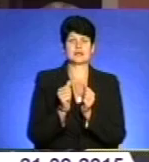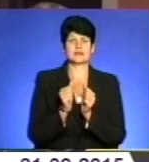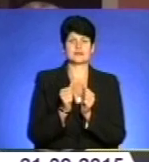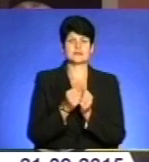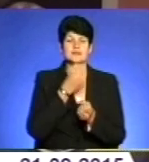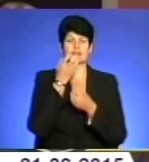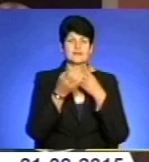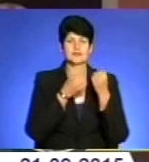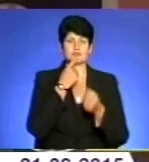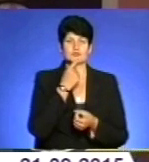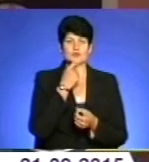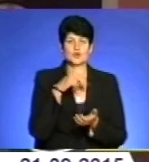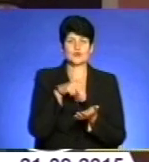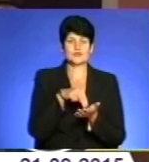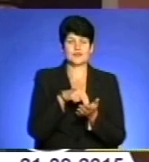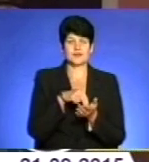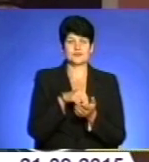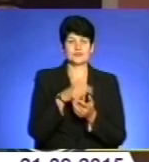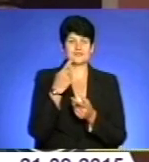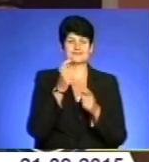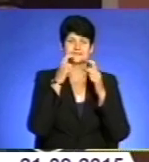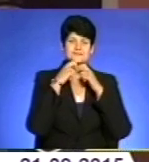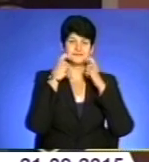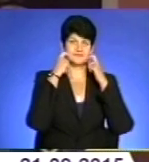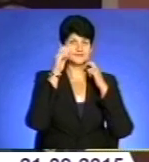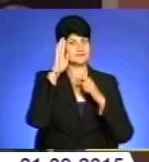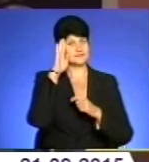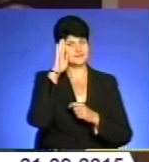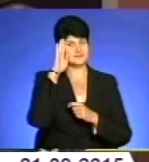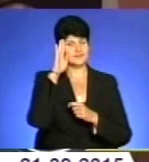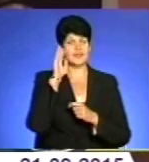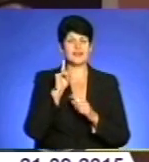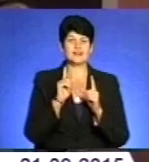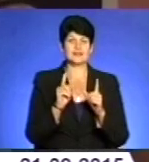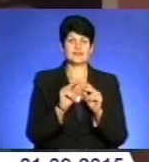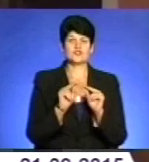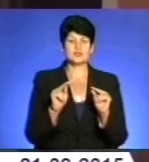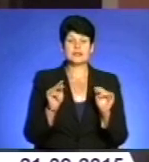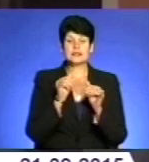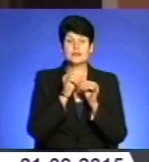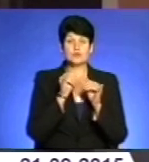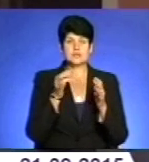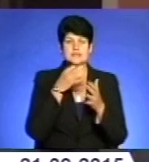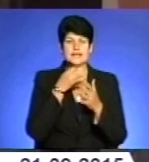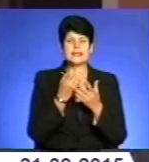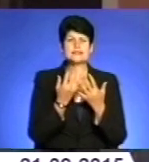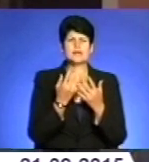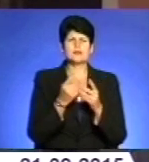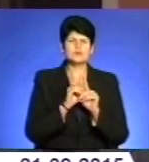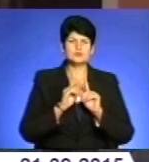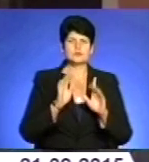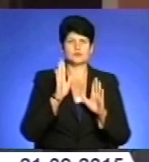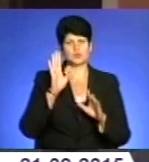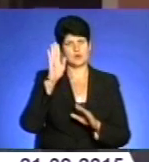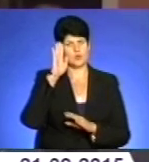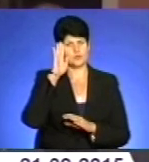червоних квітів, стояв один усміхнений хлопчик. Навіть педагоги не могли передбачити, наскільки особливим виявиться цей